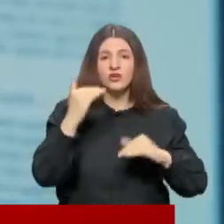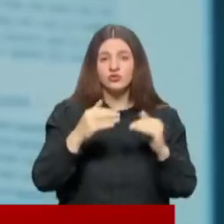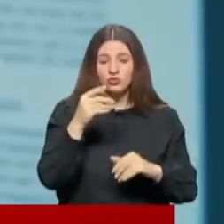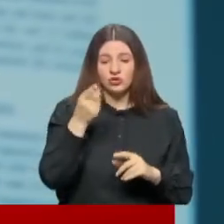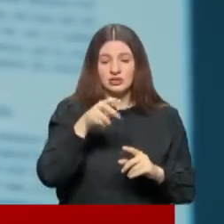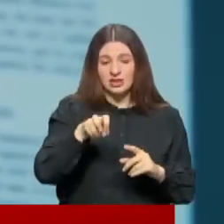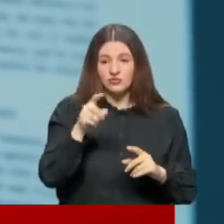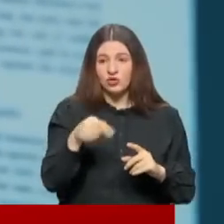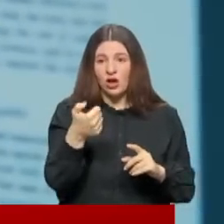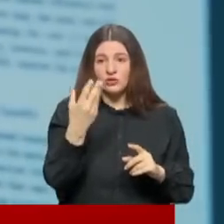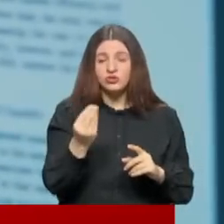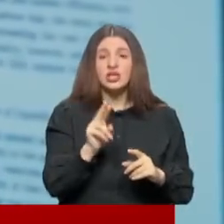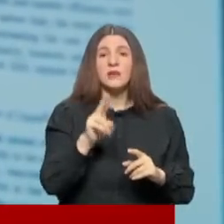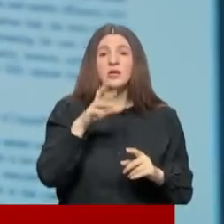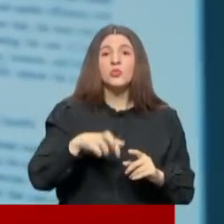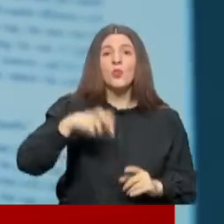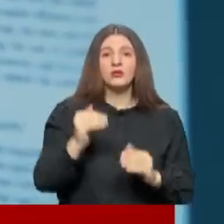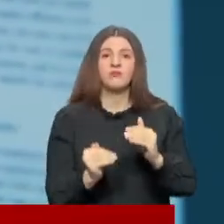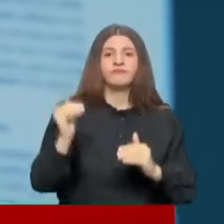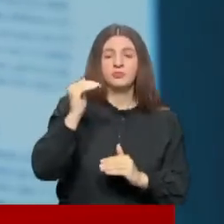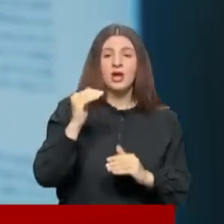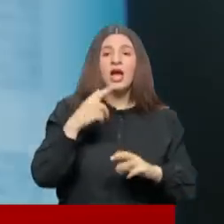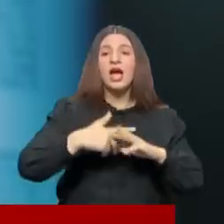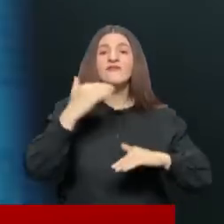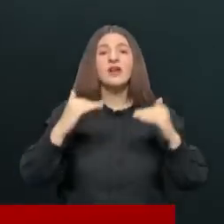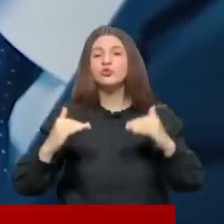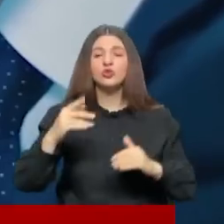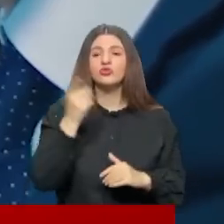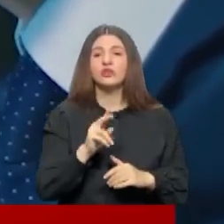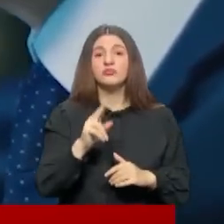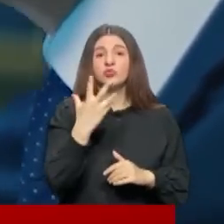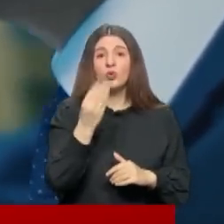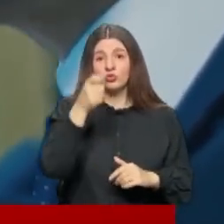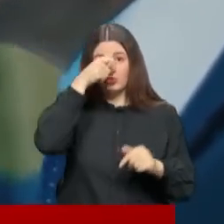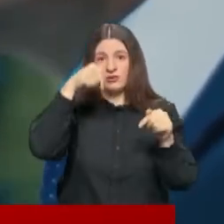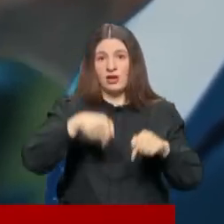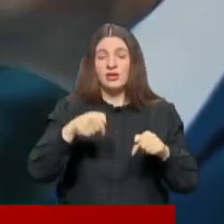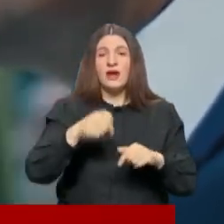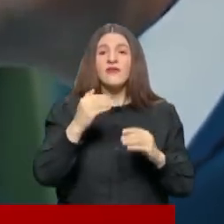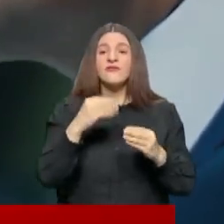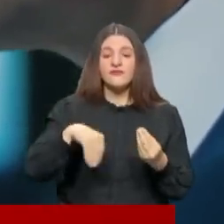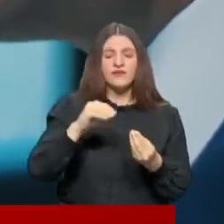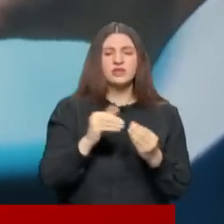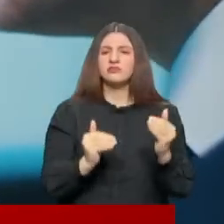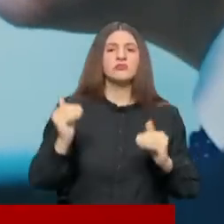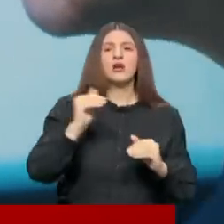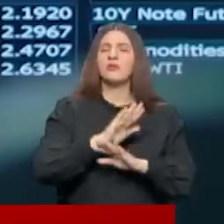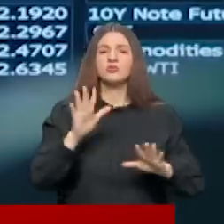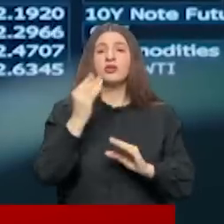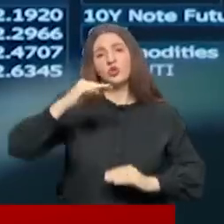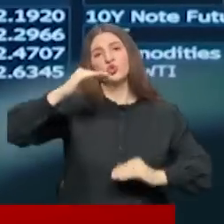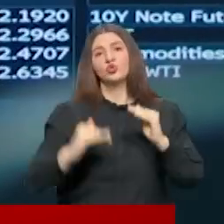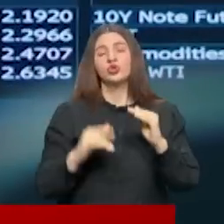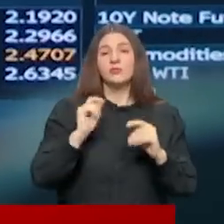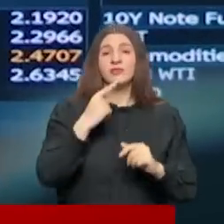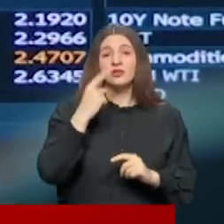%8.6 olunca 75 bas puan faiz arttırdı. Enflasyonun %73 olduğu Türkiye'de faiz arttırmayacağız, daha da düşüreceğiz